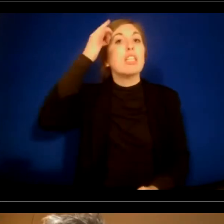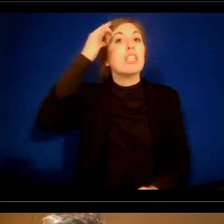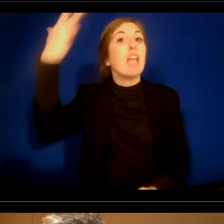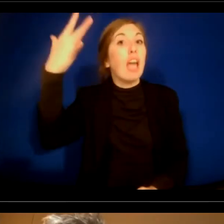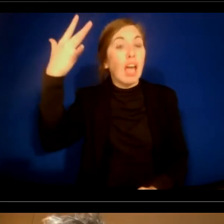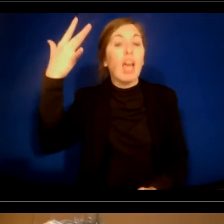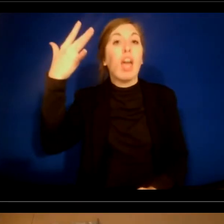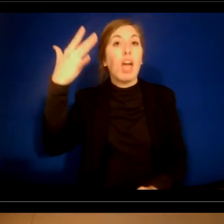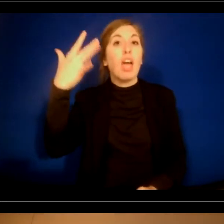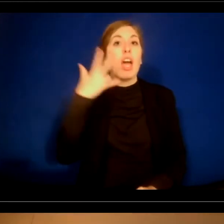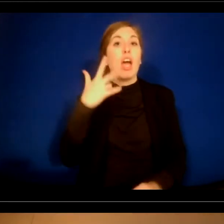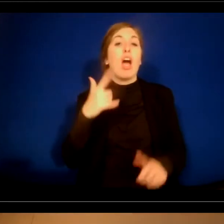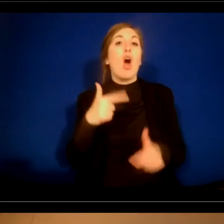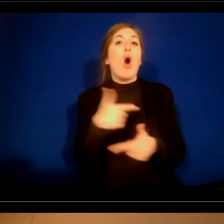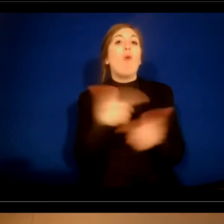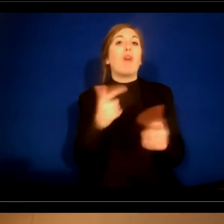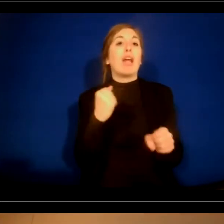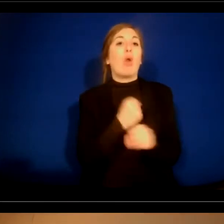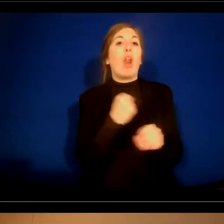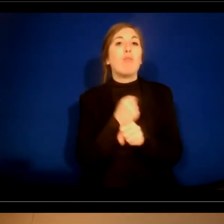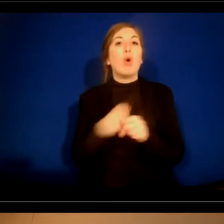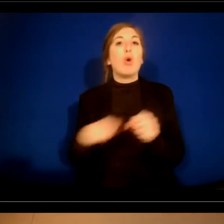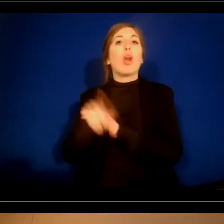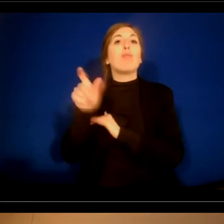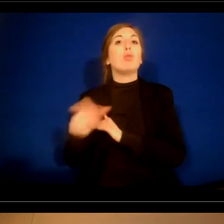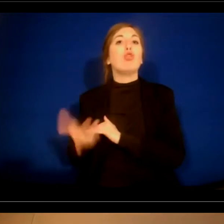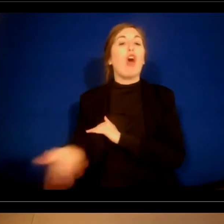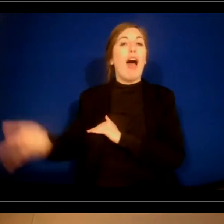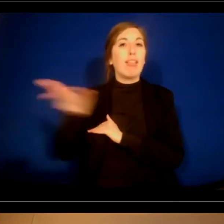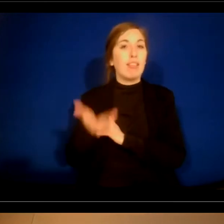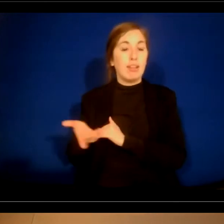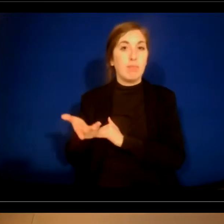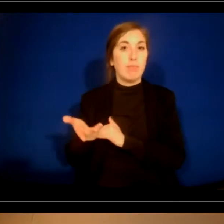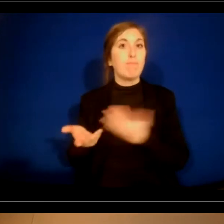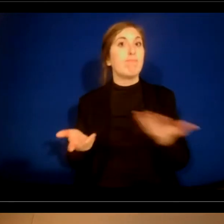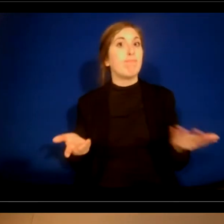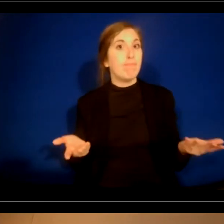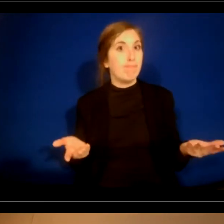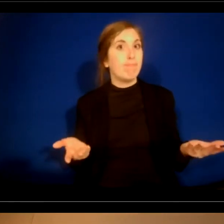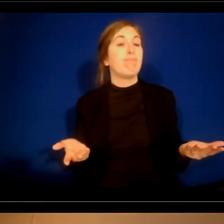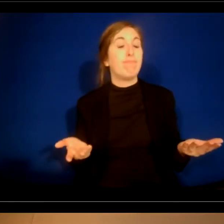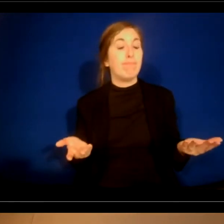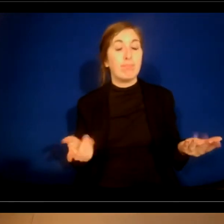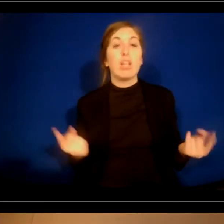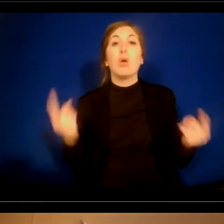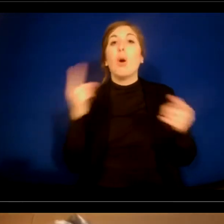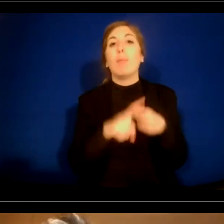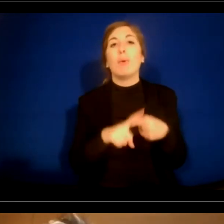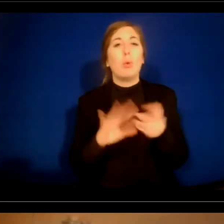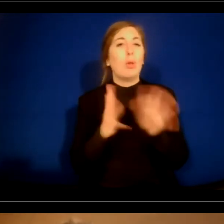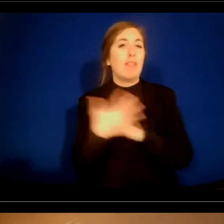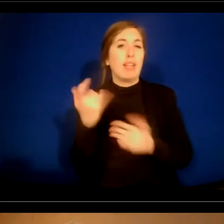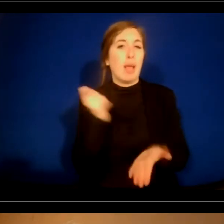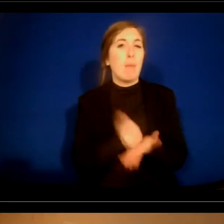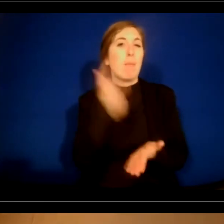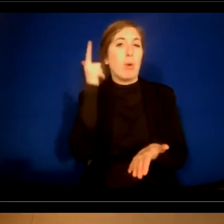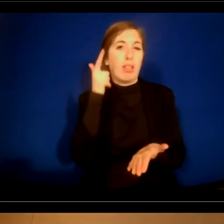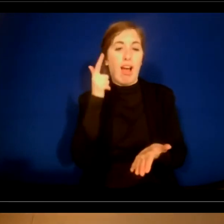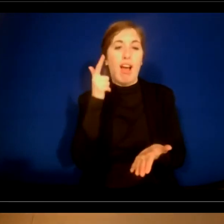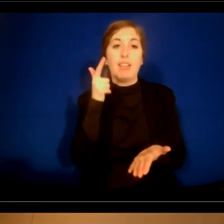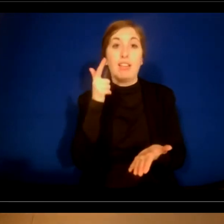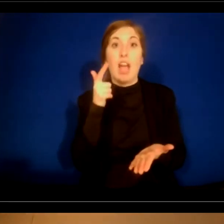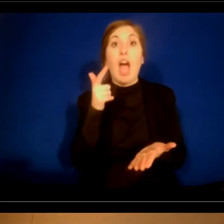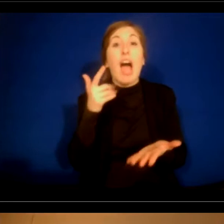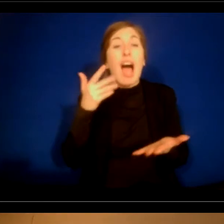viene offerto lavoro anche a rifugiati. E poi sì, e poi diviene fondamentale, insomma, trovare anche qualcuno, almeno